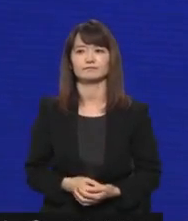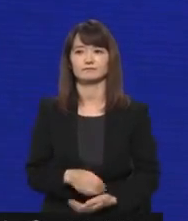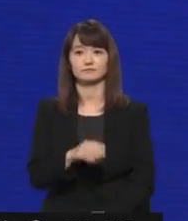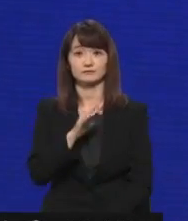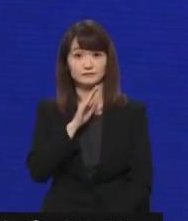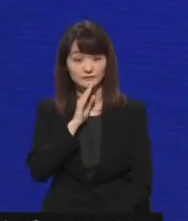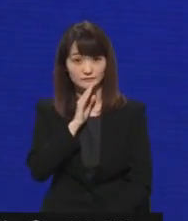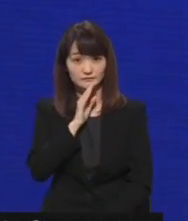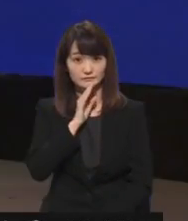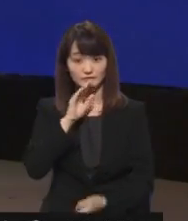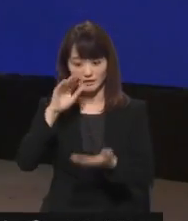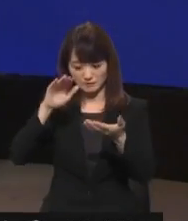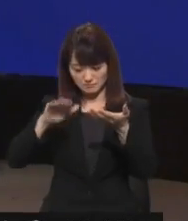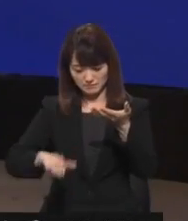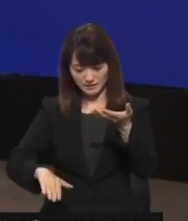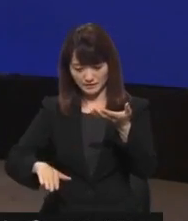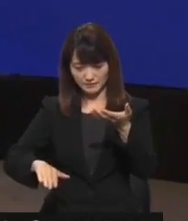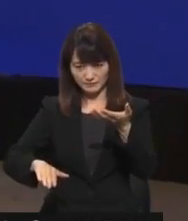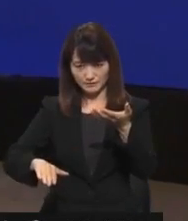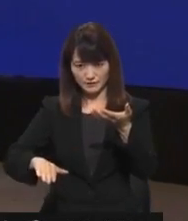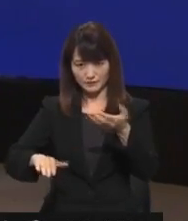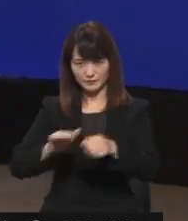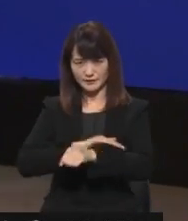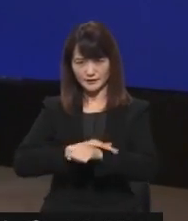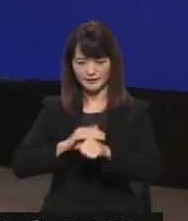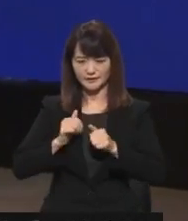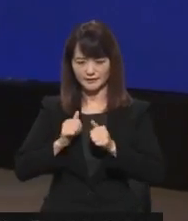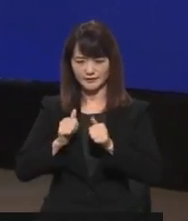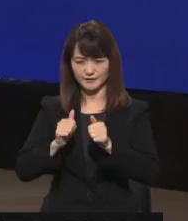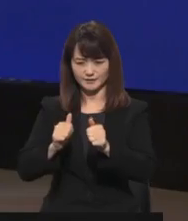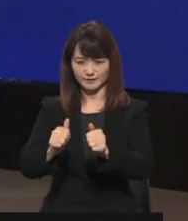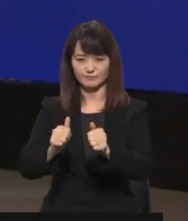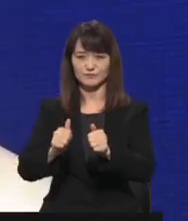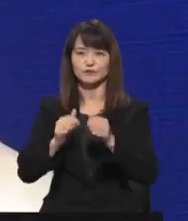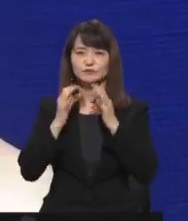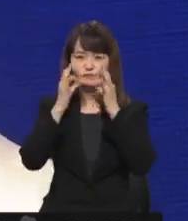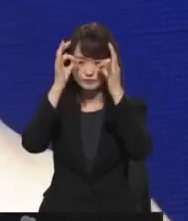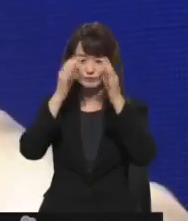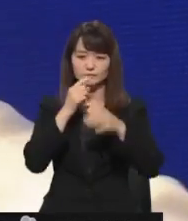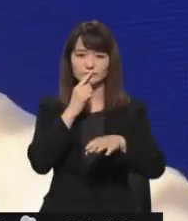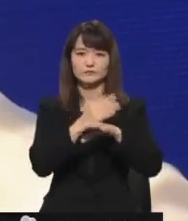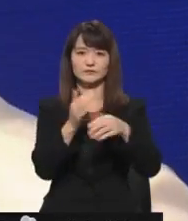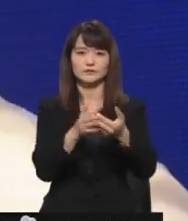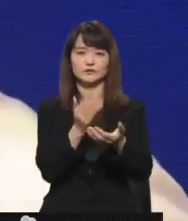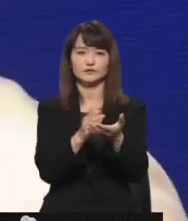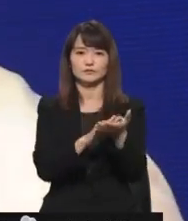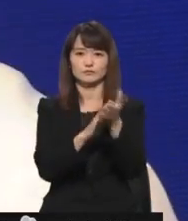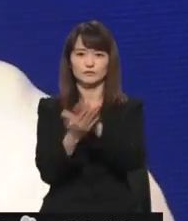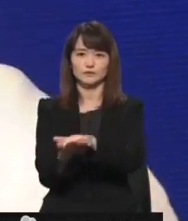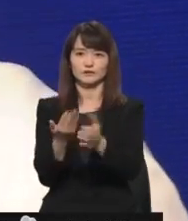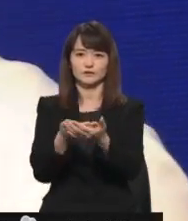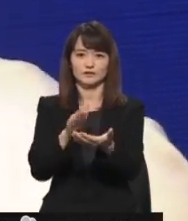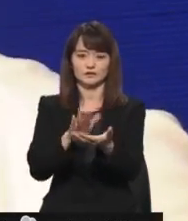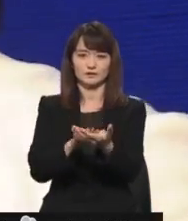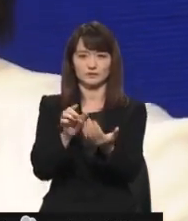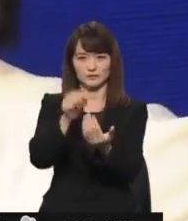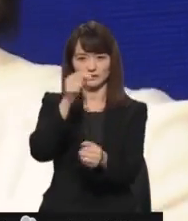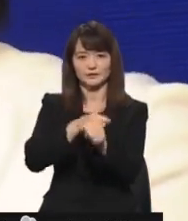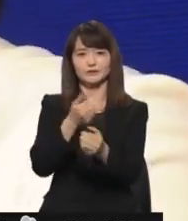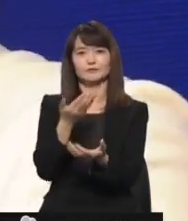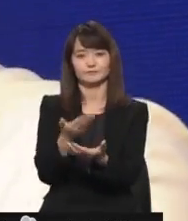바닥을 치는 심정으로 열심히 하고 있습니다 예상에 변화와 젊음 혁신 을 선택해 주십시오